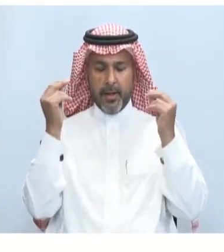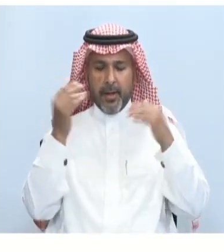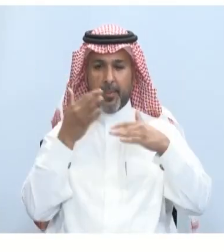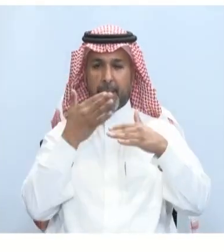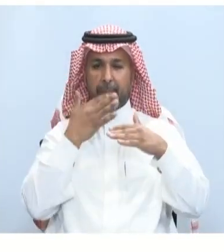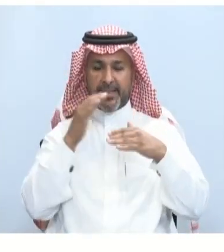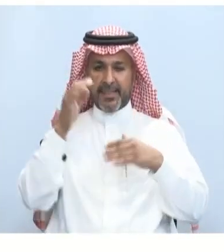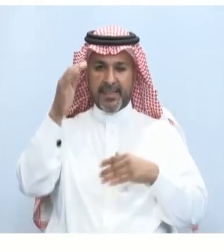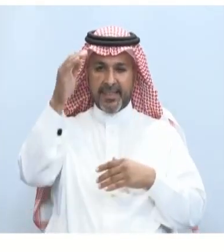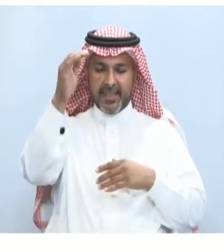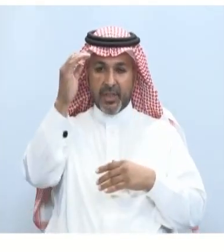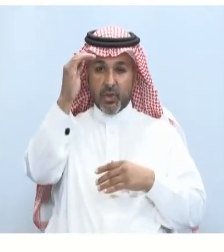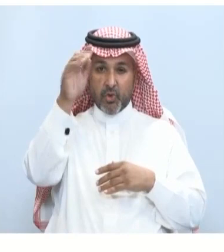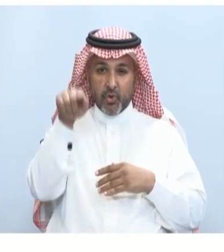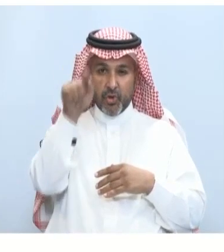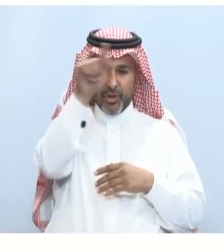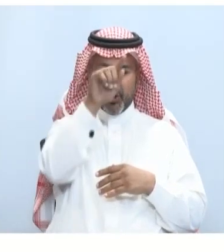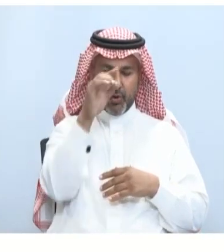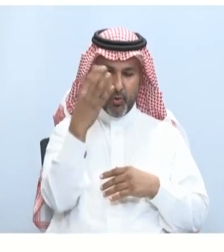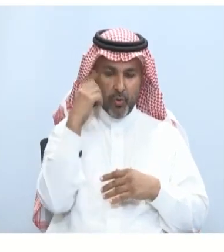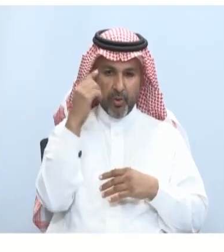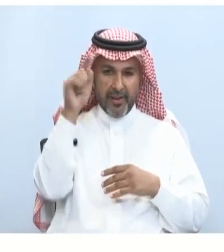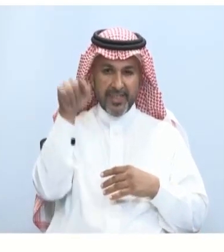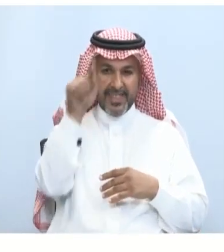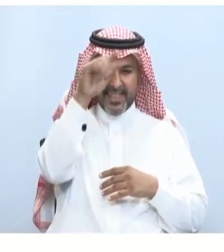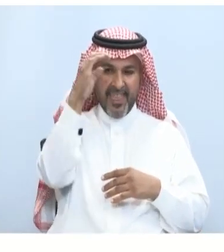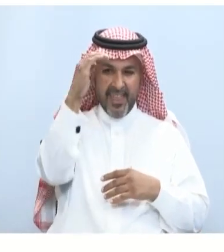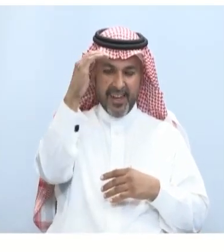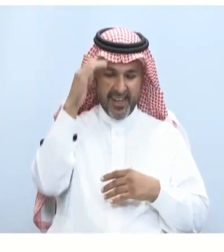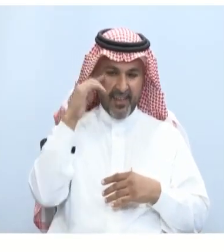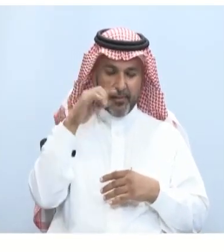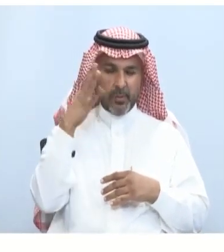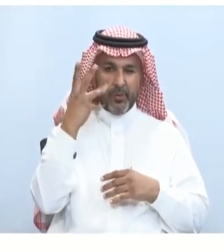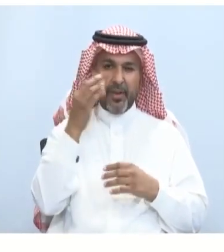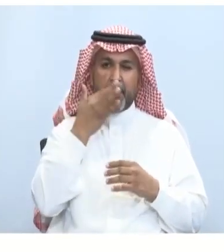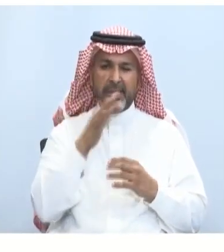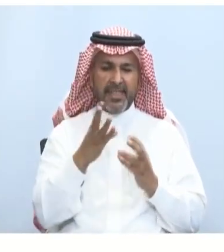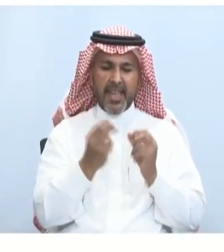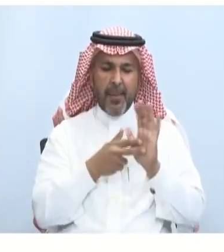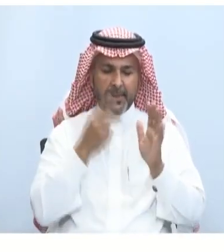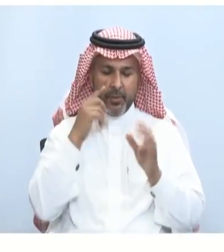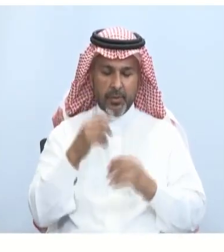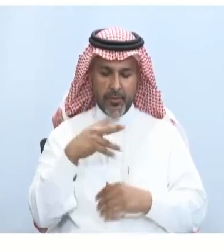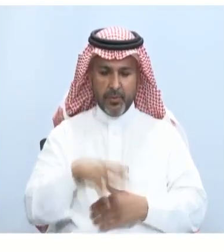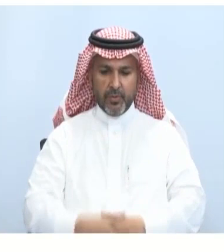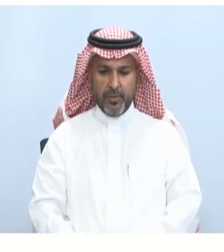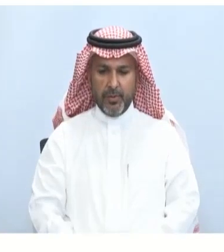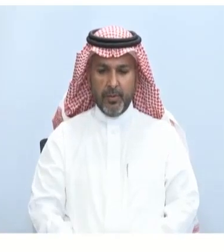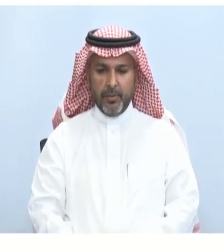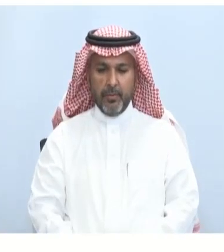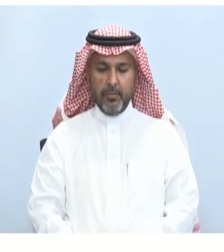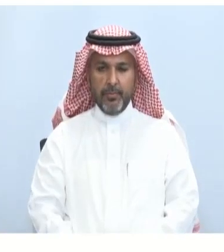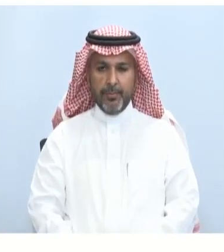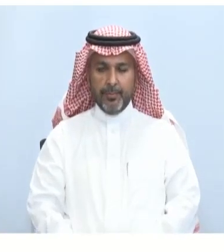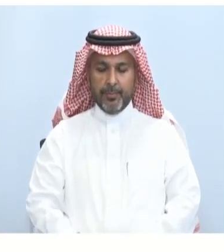الجذور التربيعيه لمهاره سابقه كيف نبسط جذورا تربيعيه في هذا الدرس